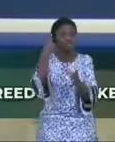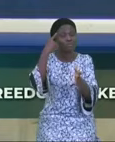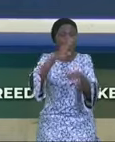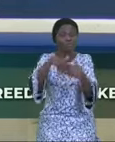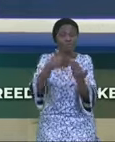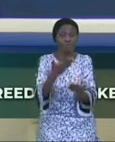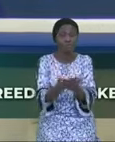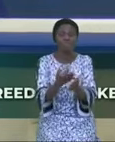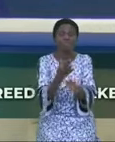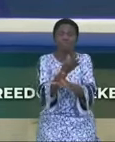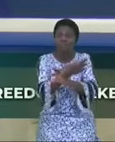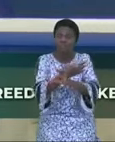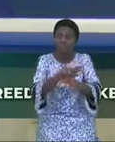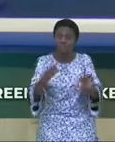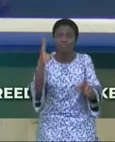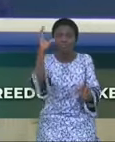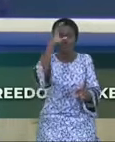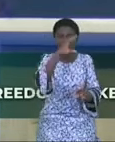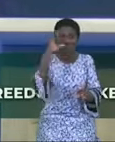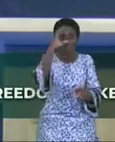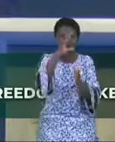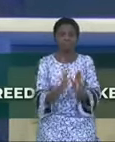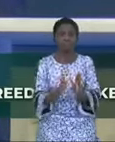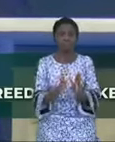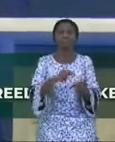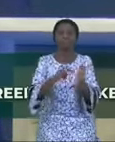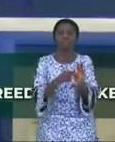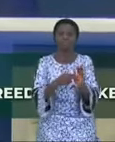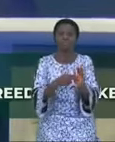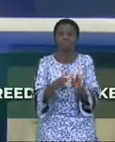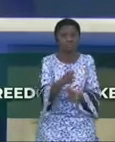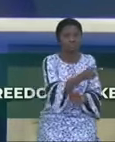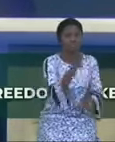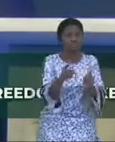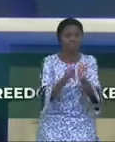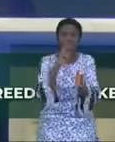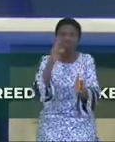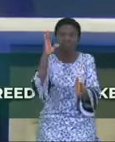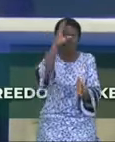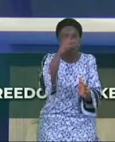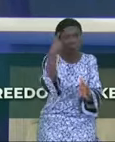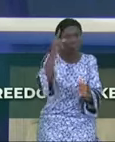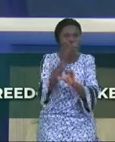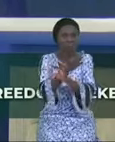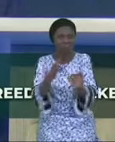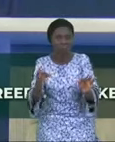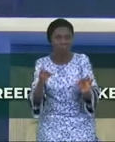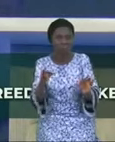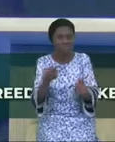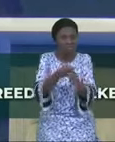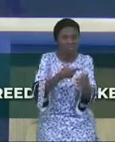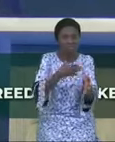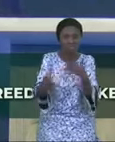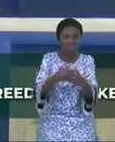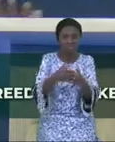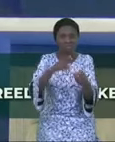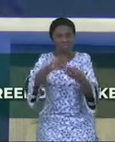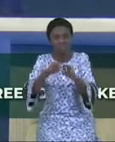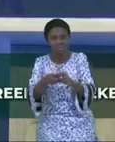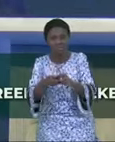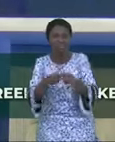ceux qui cherchent la liberté ça veut dire quoi ce qui cherche la liberté la liberté de toute attaque de toujours